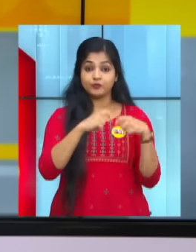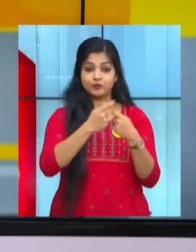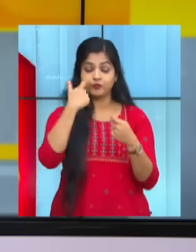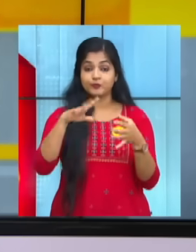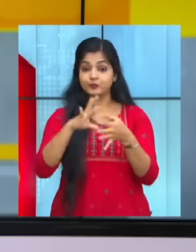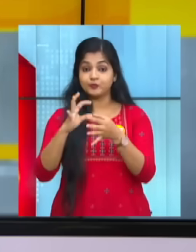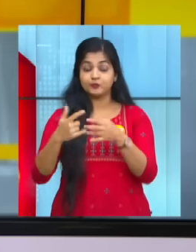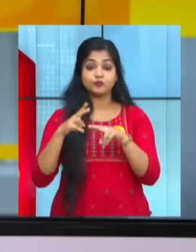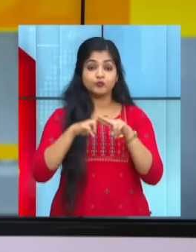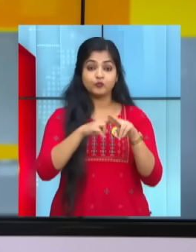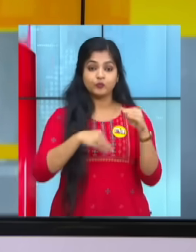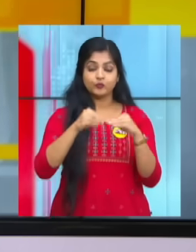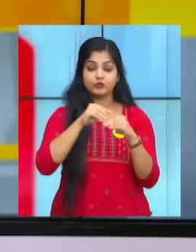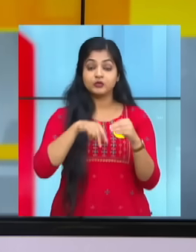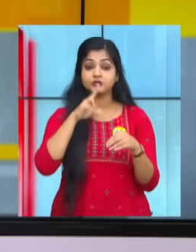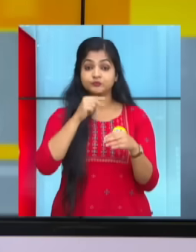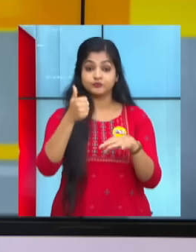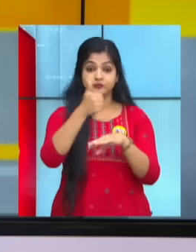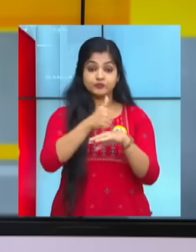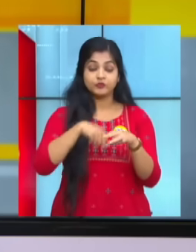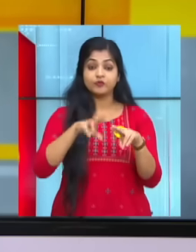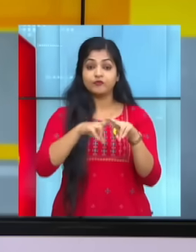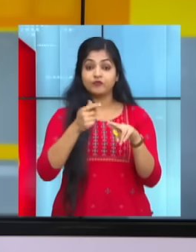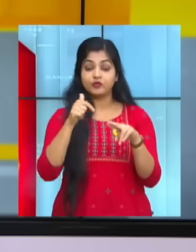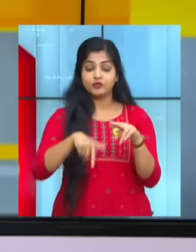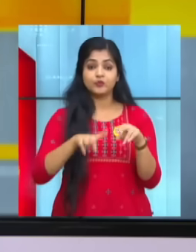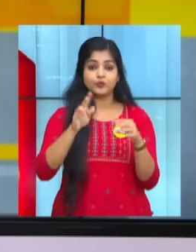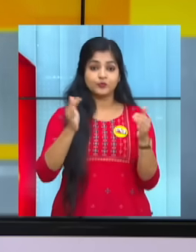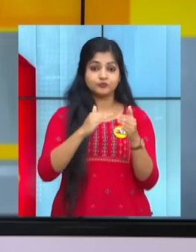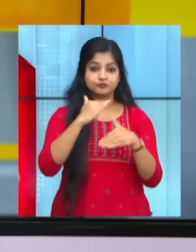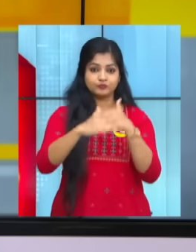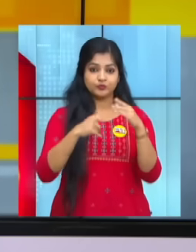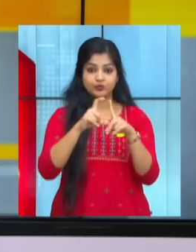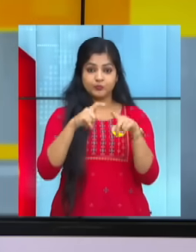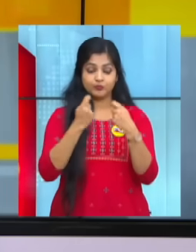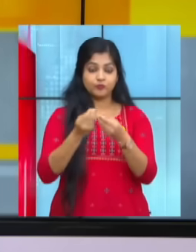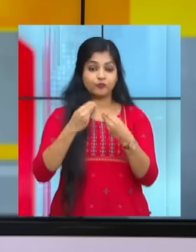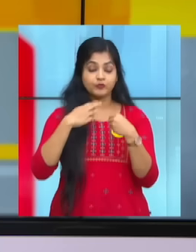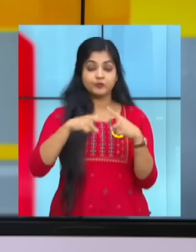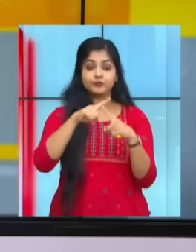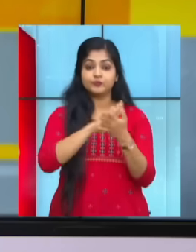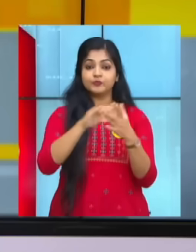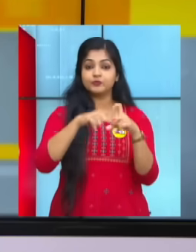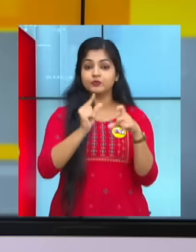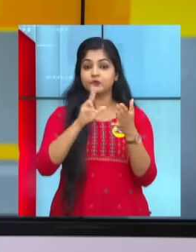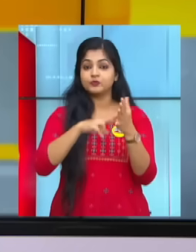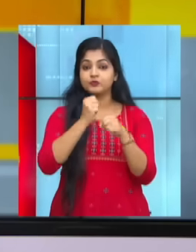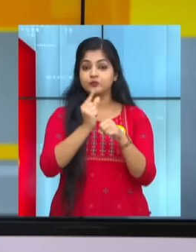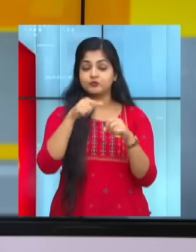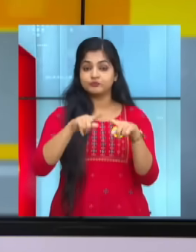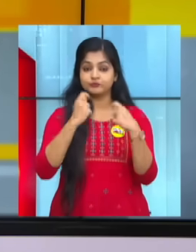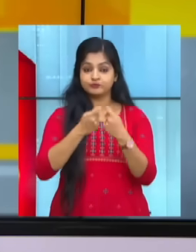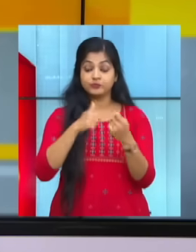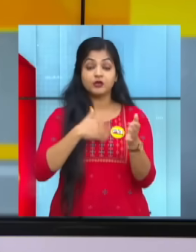തുടരുകയാണ് സ്പീക്കർ സ്ഥാനവും ധനകാര്യ ഗ്രാമവികസന വകുപ്പുകളും വേണമെന്നാണ് തെലുദേശം പാർട്ടിയുടെ നിലപാട് റെയിൽവേയും കൃഷിയും